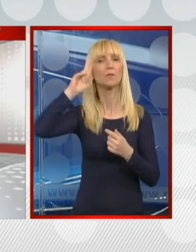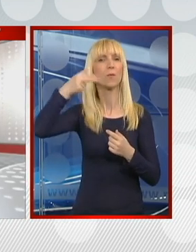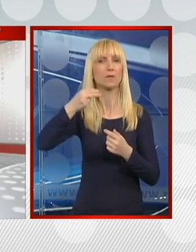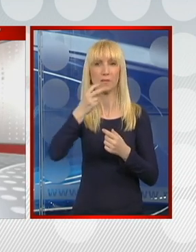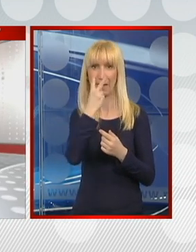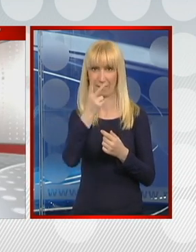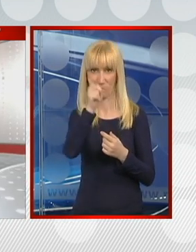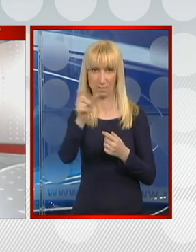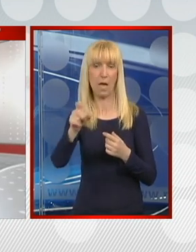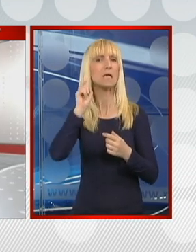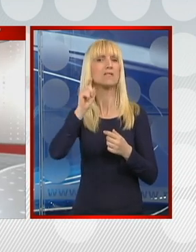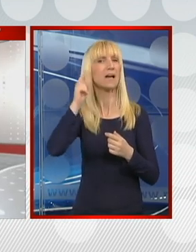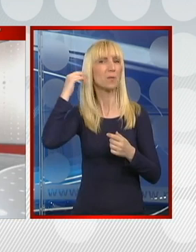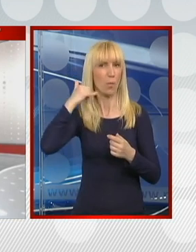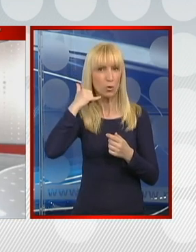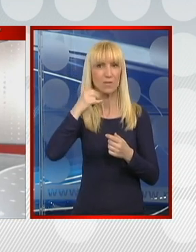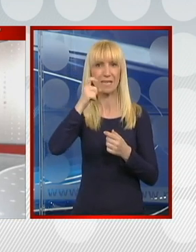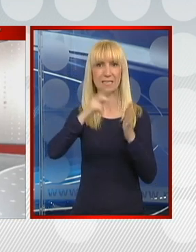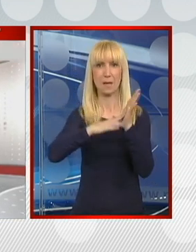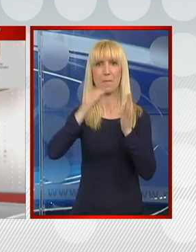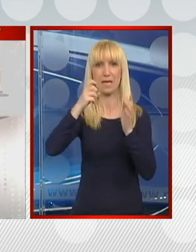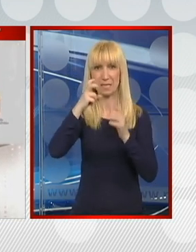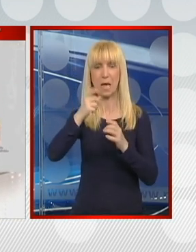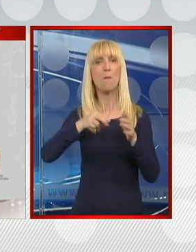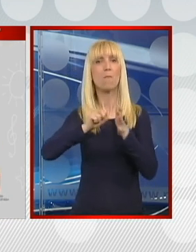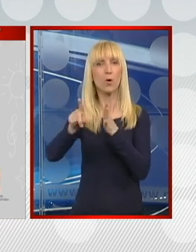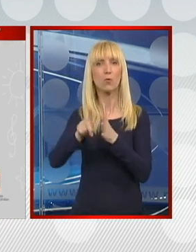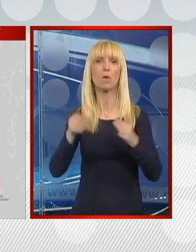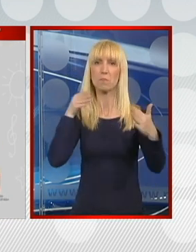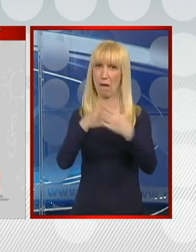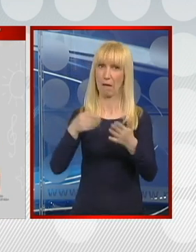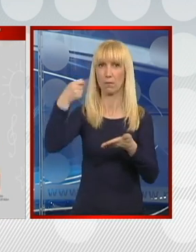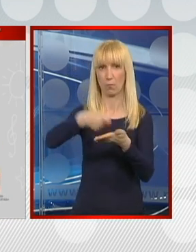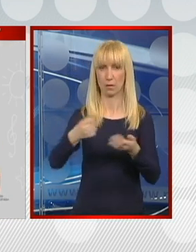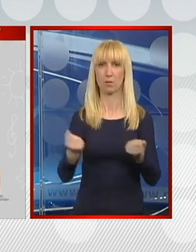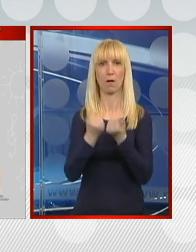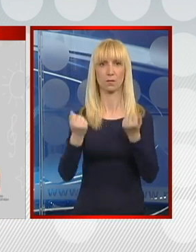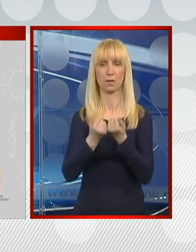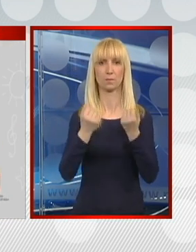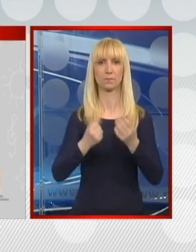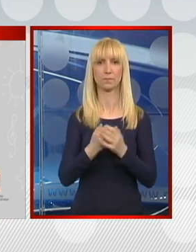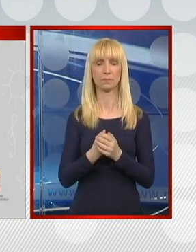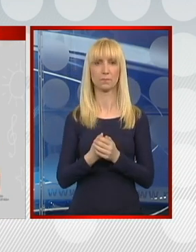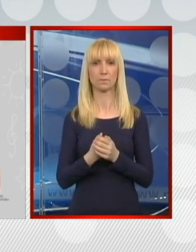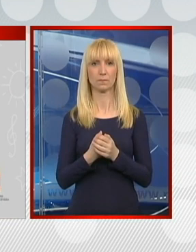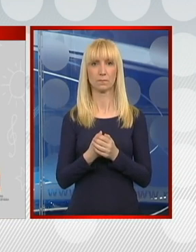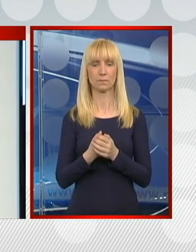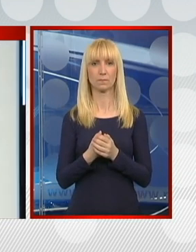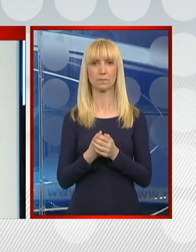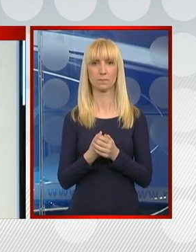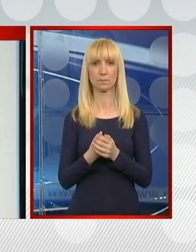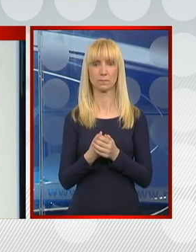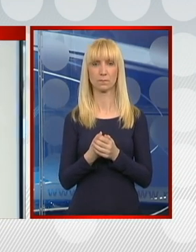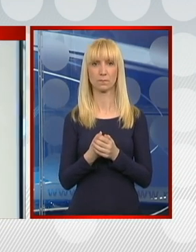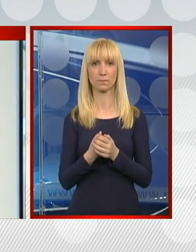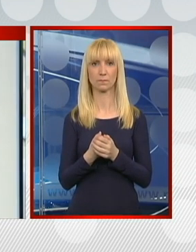gledalaca. Svaki poziv i SMS poruka predstavljaju direktnu donaciju akciji. Teleton, utorak, 24.